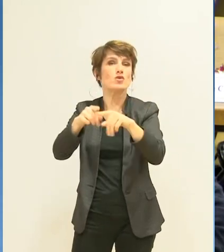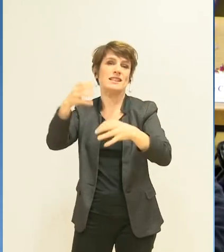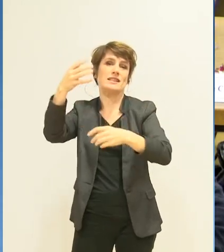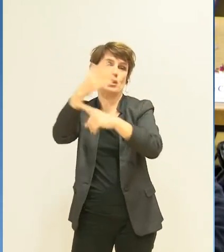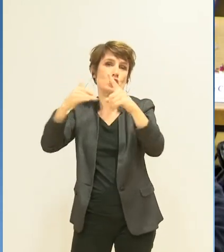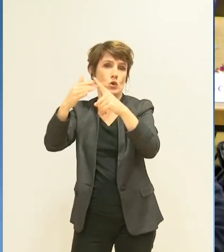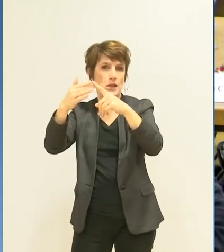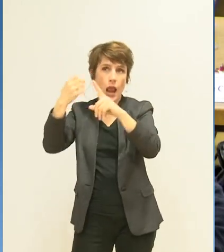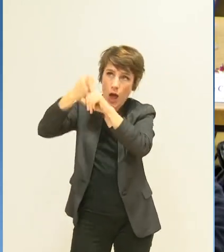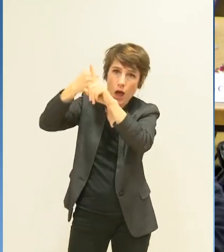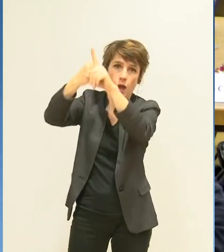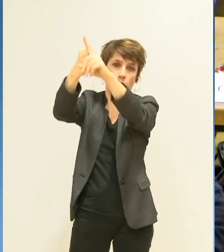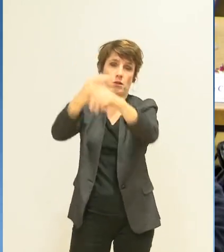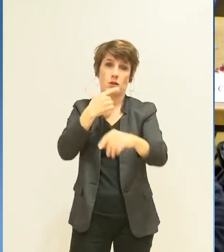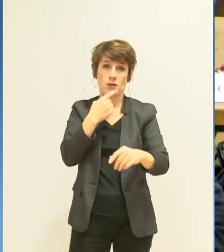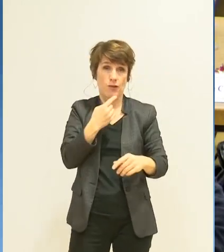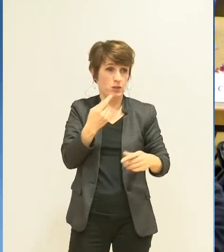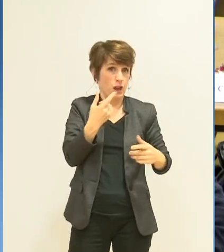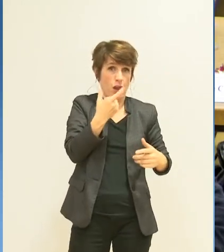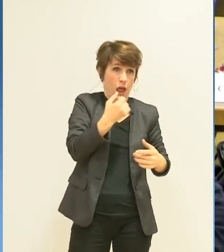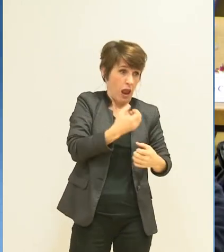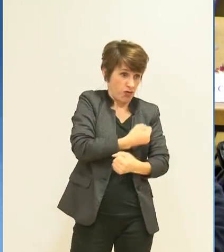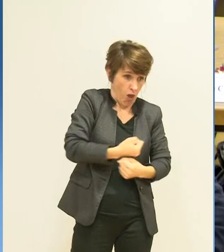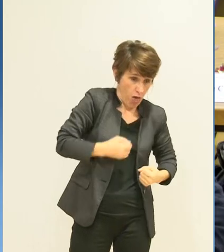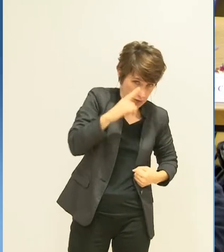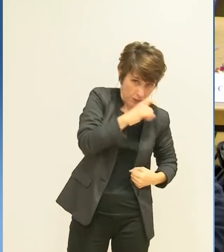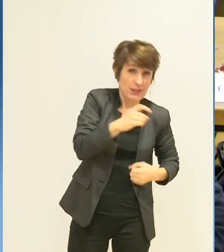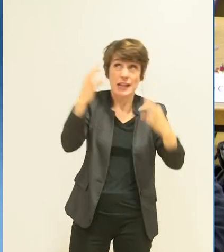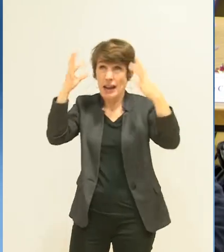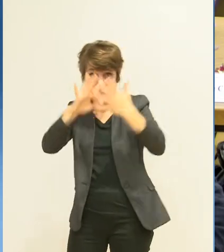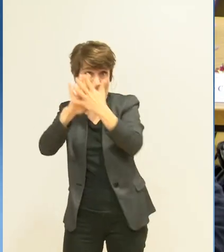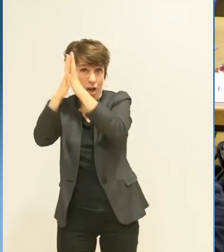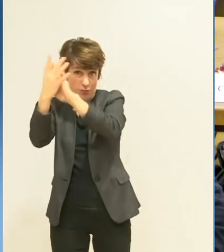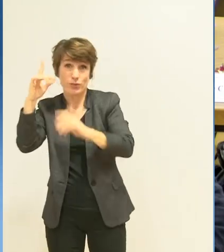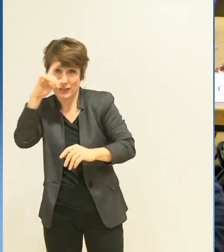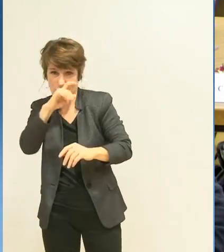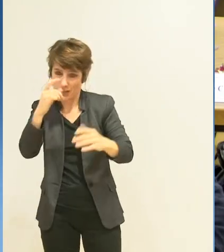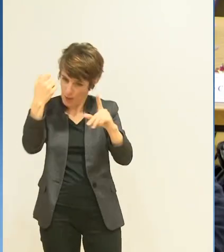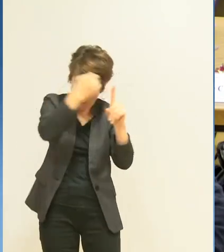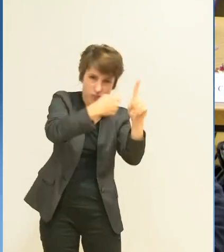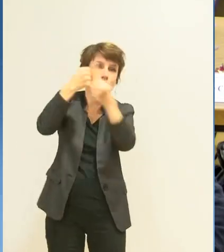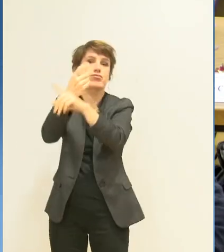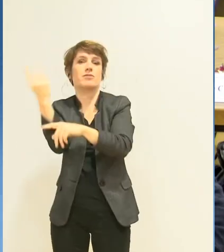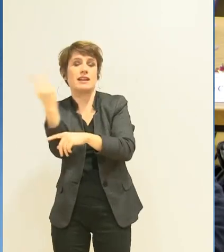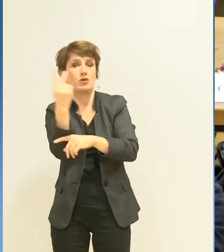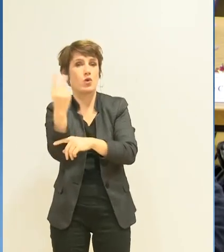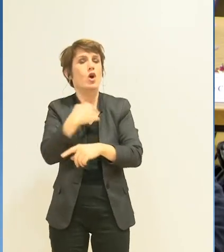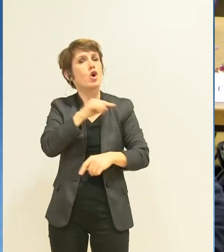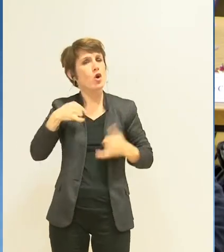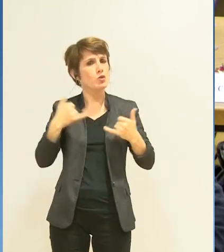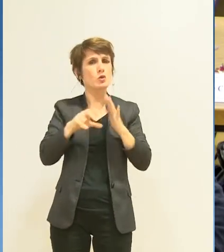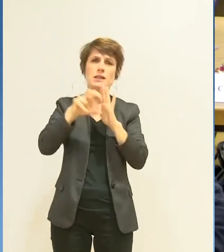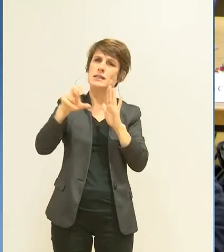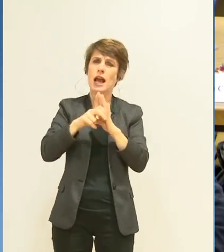fin du mois même combat citoyennes et citoyens attendent de nous que nous nous engagions ce sens a grenoble c'est le cas depuis